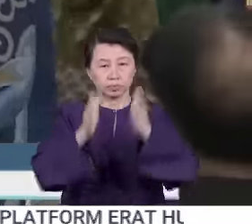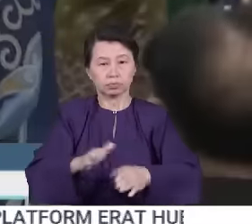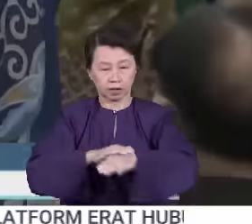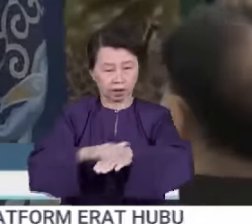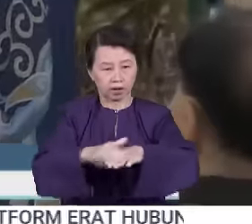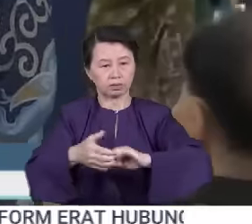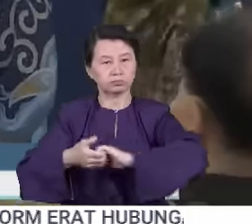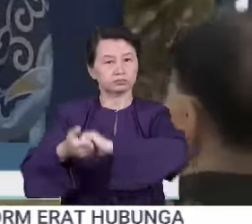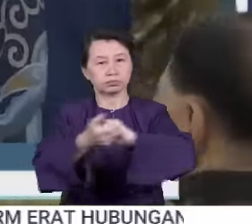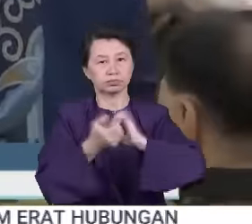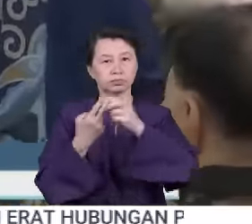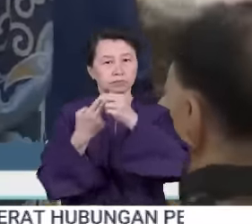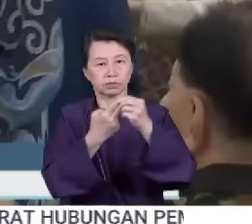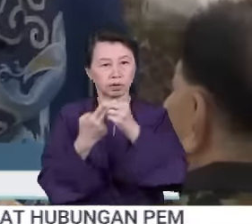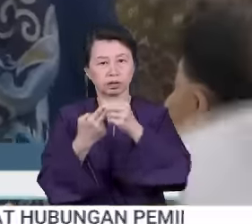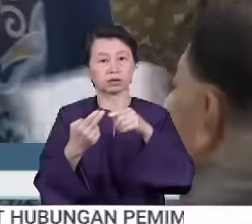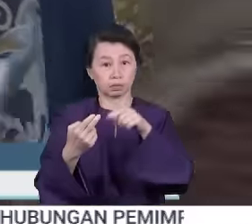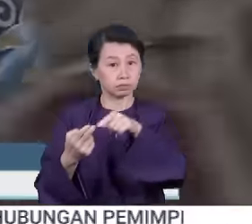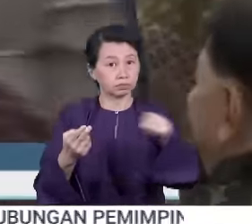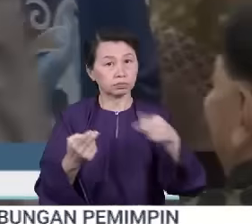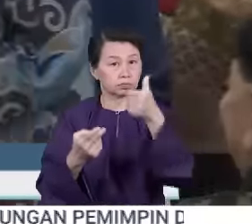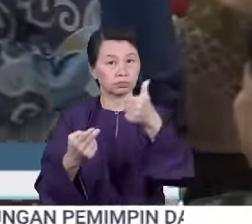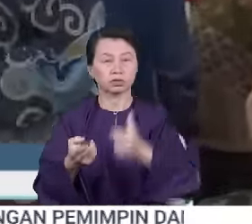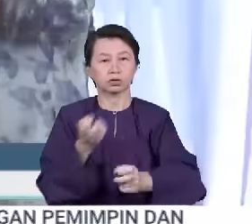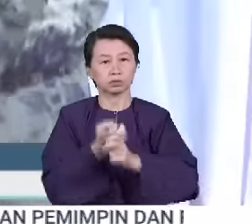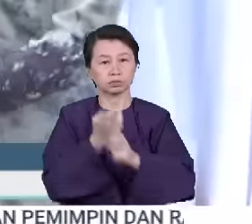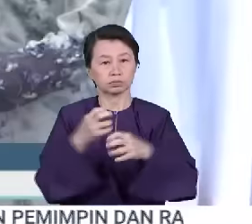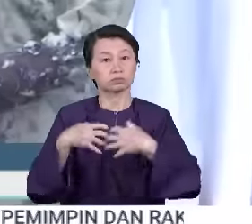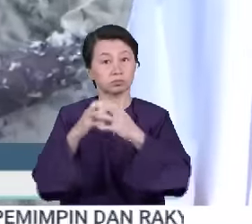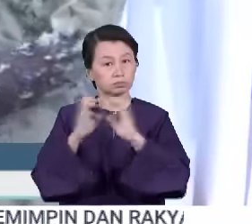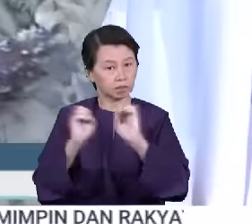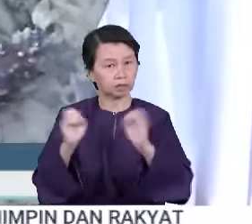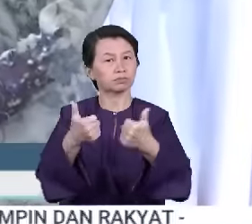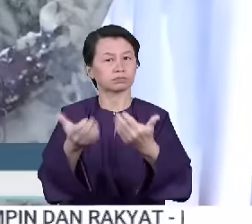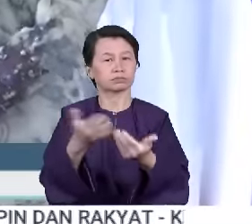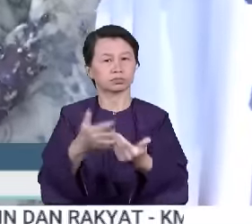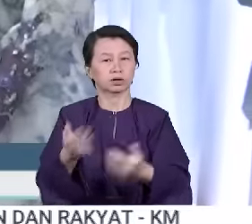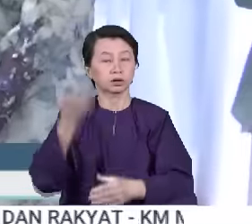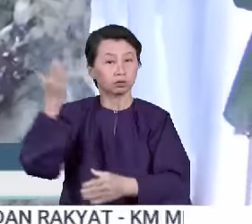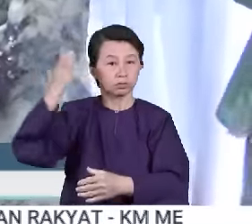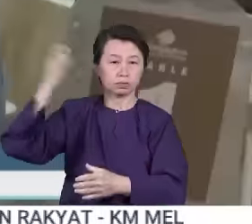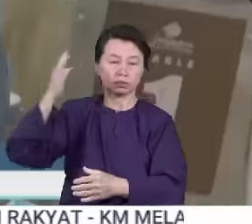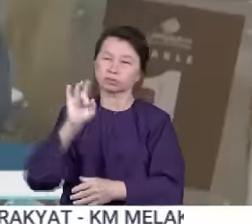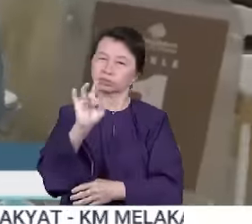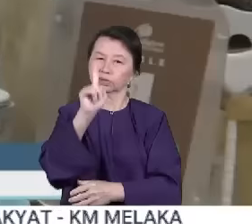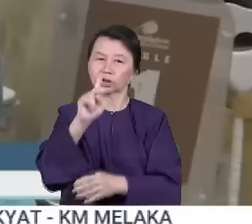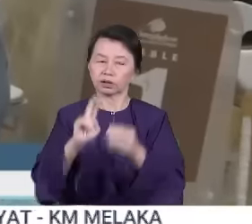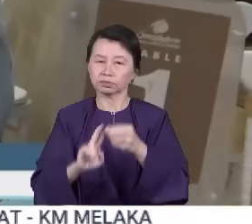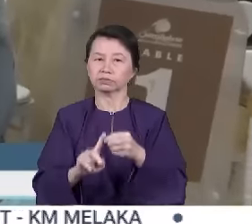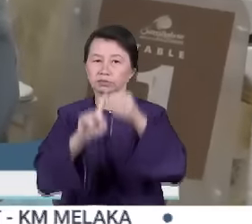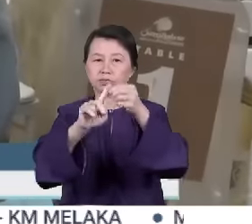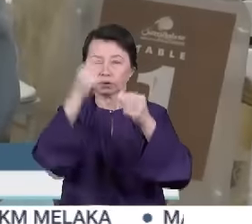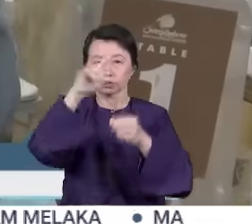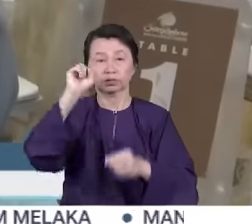ini perpaduan kaum bukan sesuatu yang sukar untuk dibentuk ya. Dari dahulu salah satu daripada unik bagi Sabah